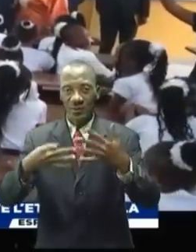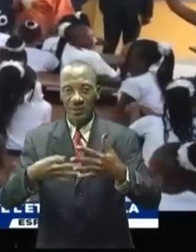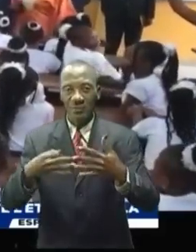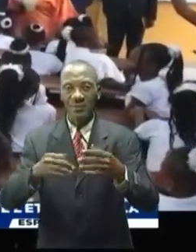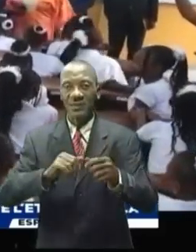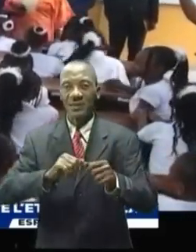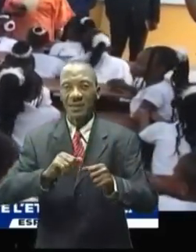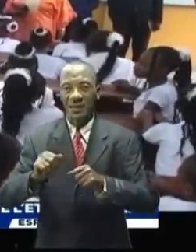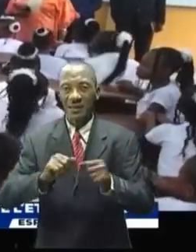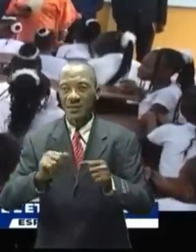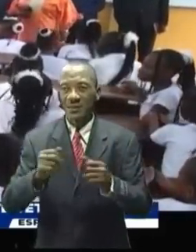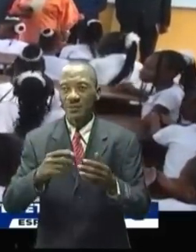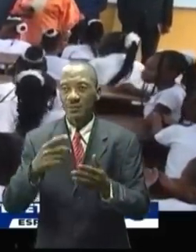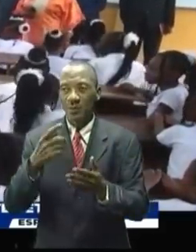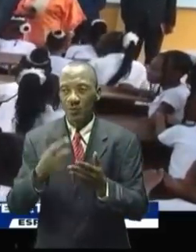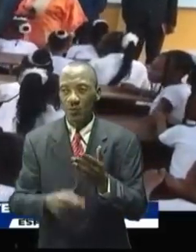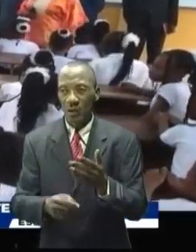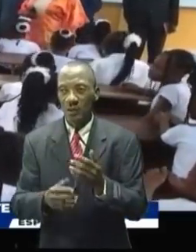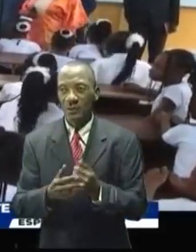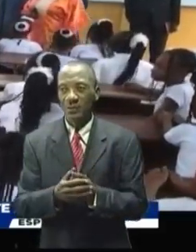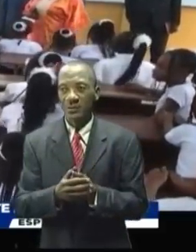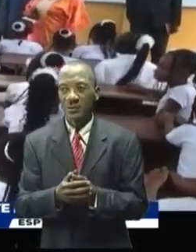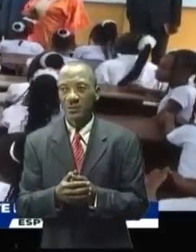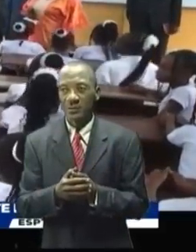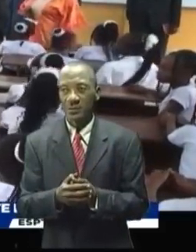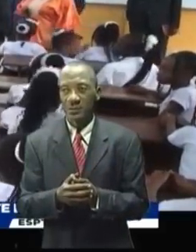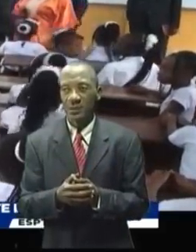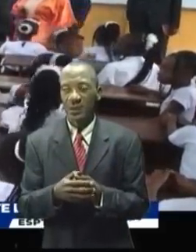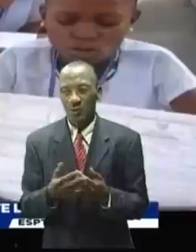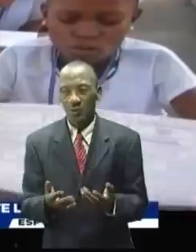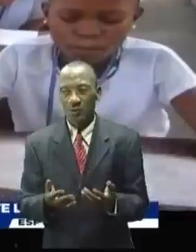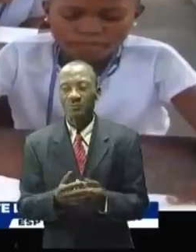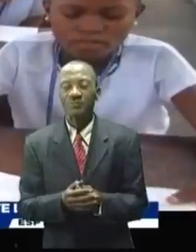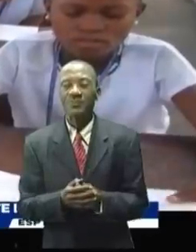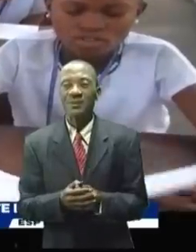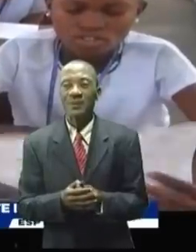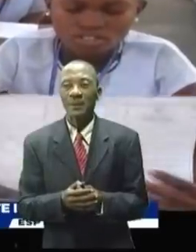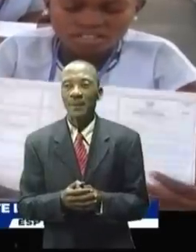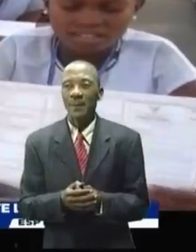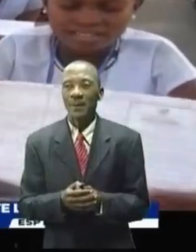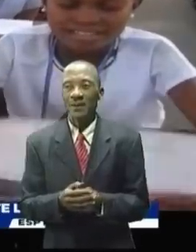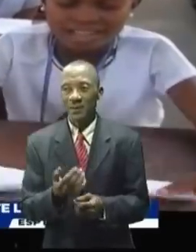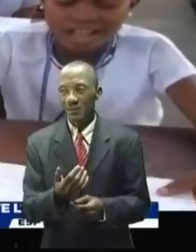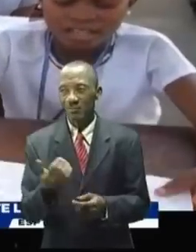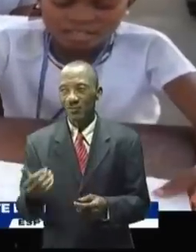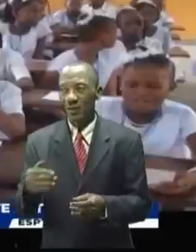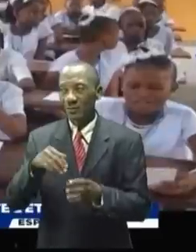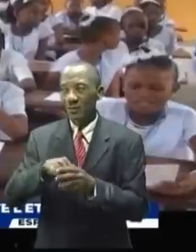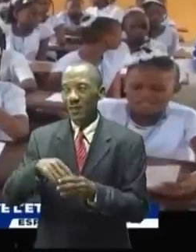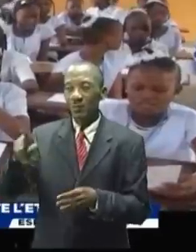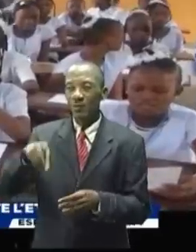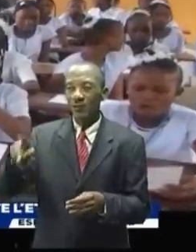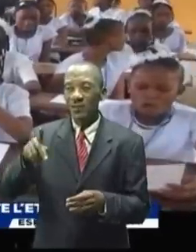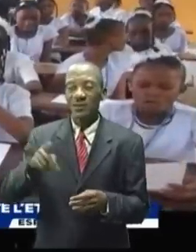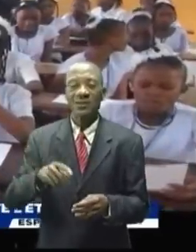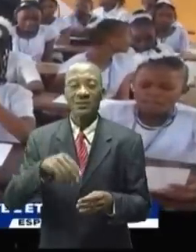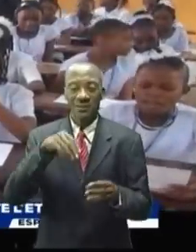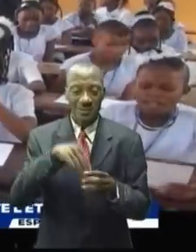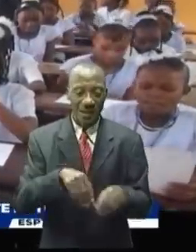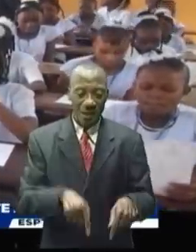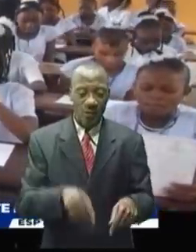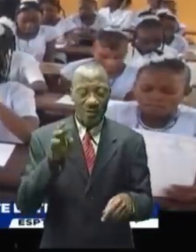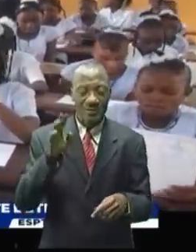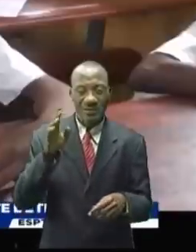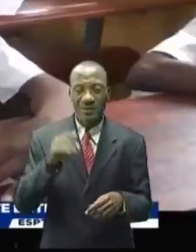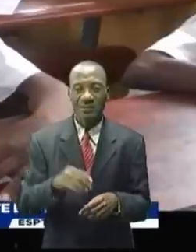effectif d'environ 1 million de candidats. À Kinshasa, les constats dans les centres de passation font état d'une sérénité